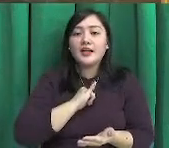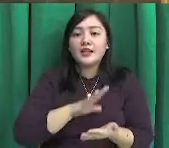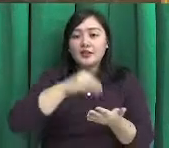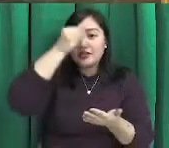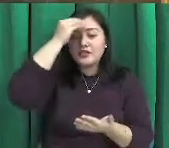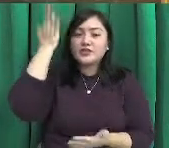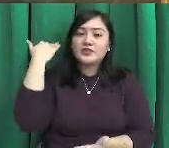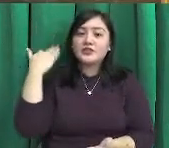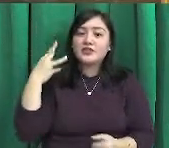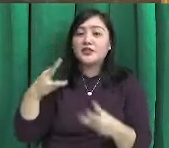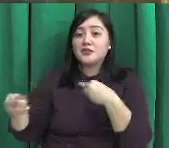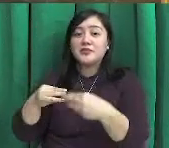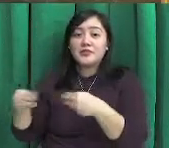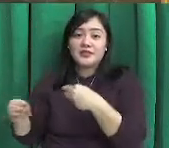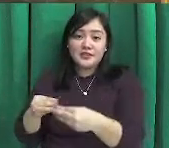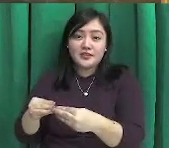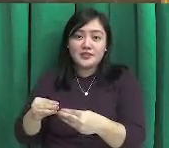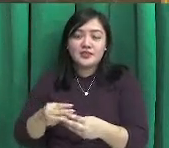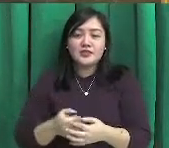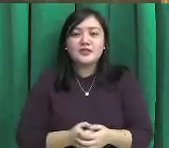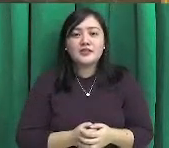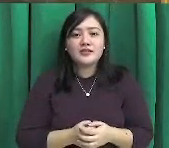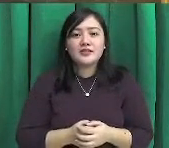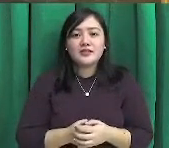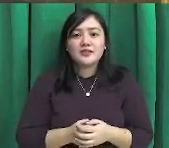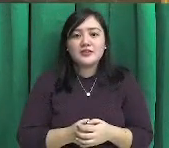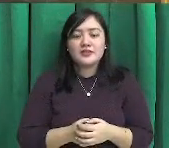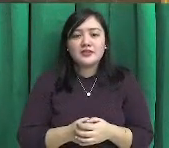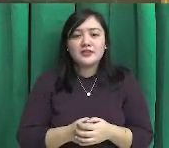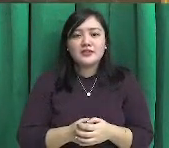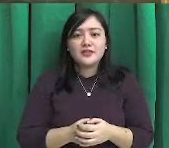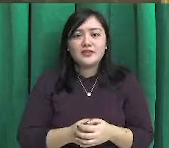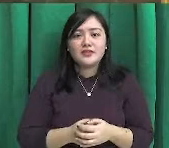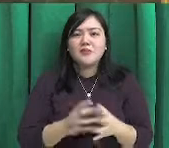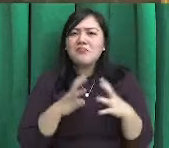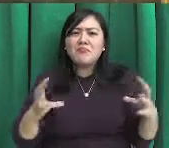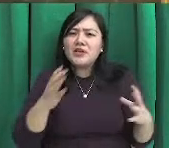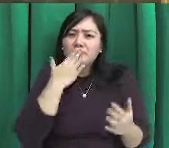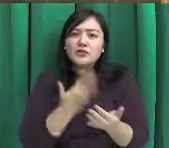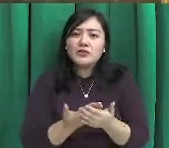ako, sabi ko, it's too good to be true. Wala pa siyang